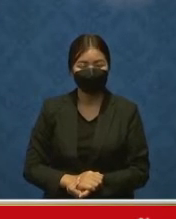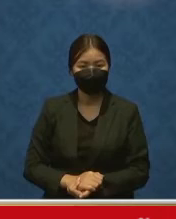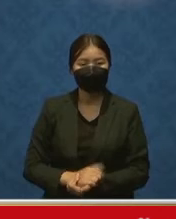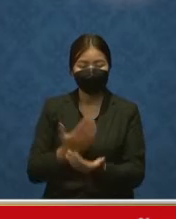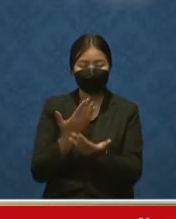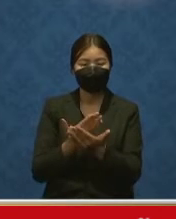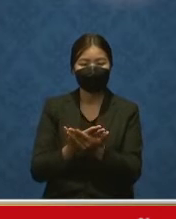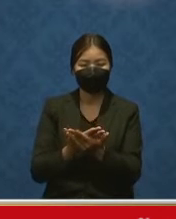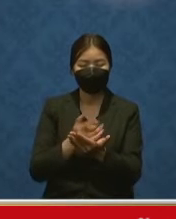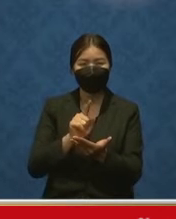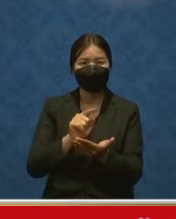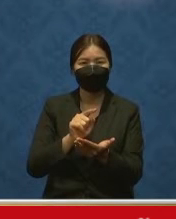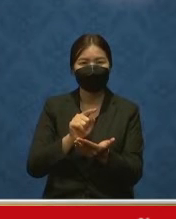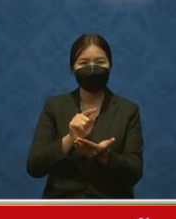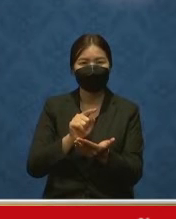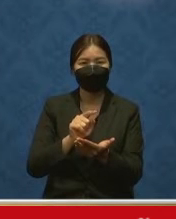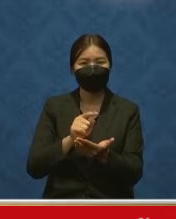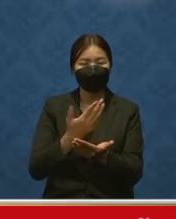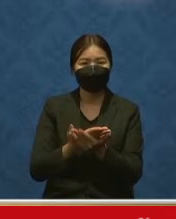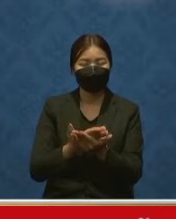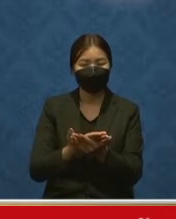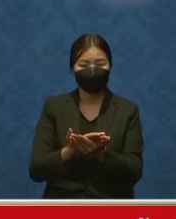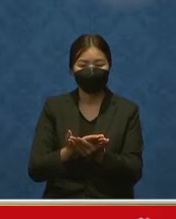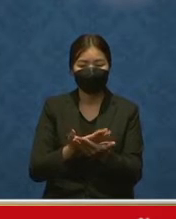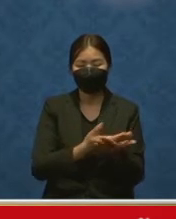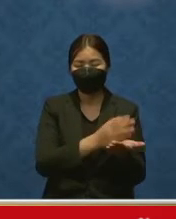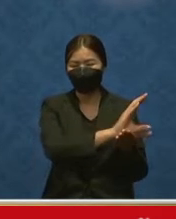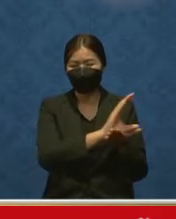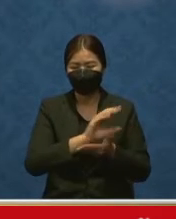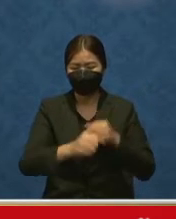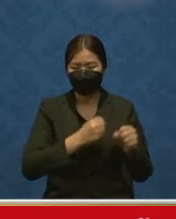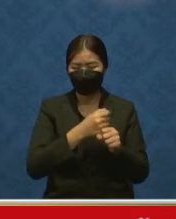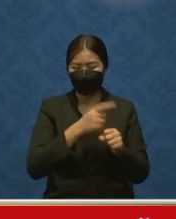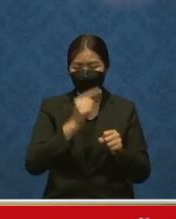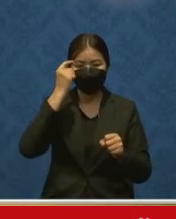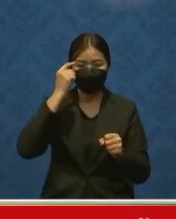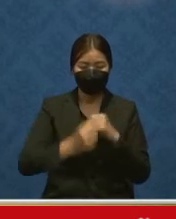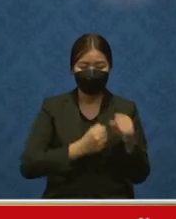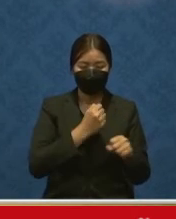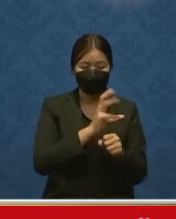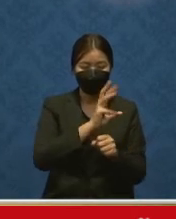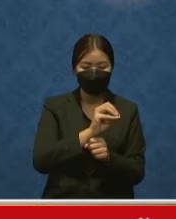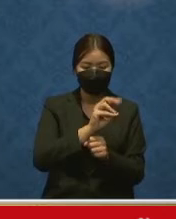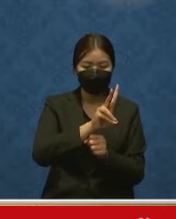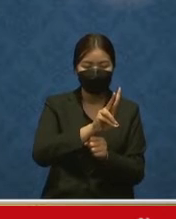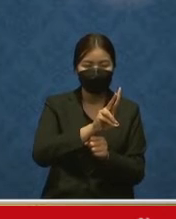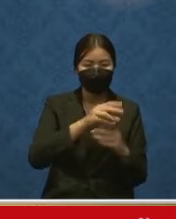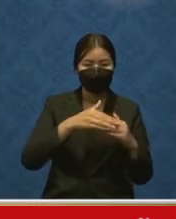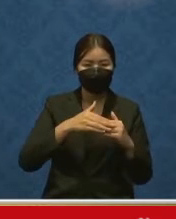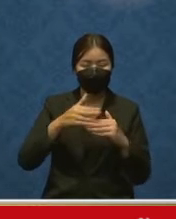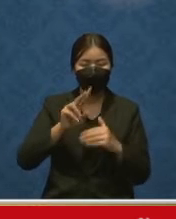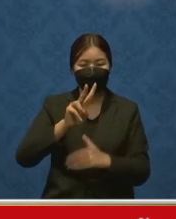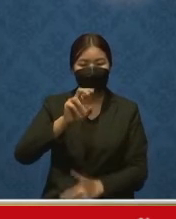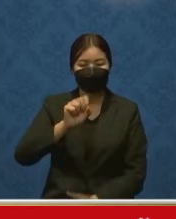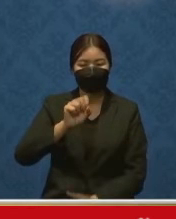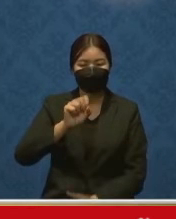ที่รับงบมาตั้งแต่ปีไหนก็ไม่รู้เลยไม่ต้องแต่ปี 62เนี่ยเยอะทั้งนั้นเลยครับเมื่อ